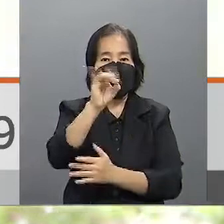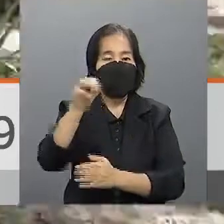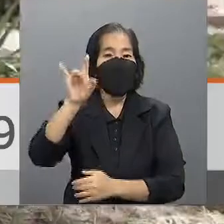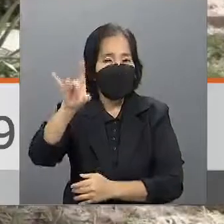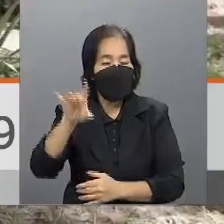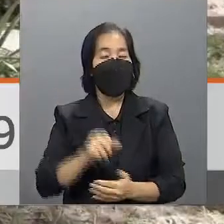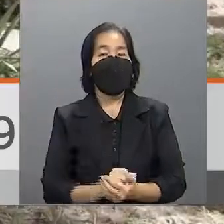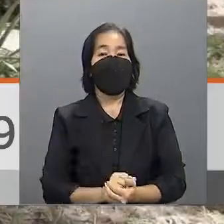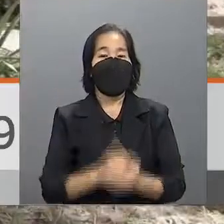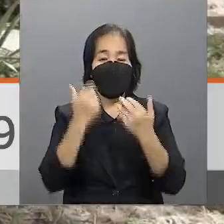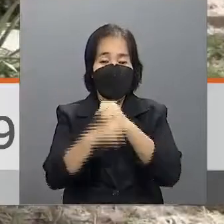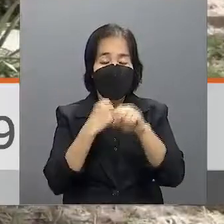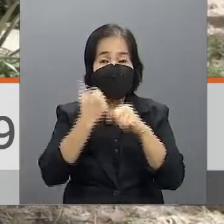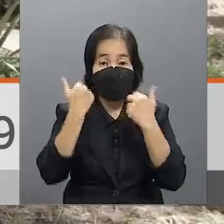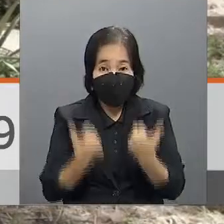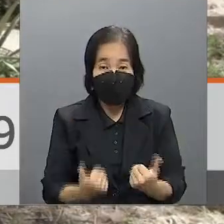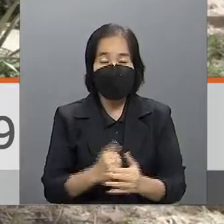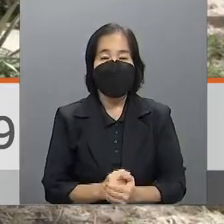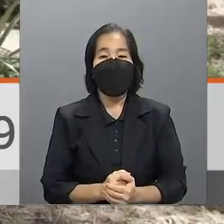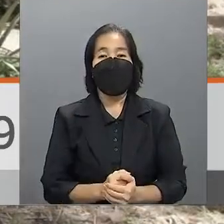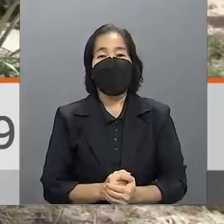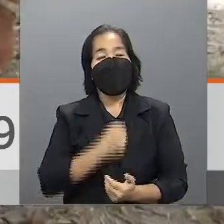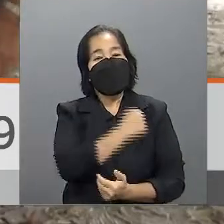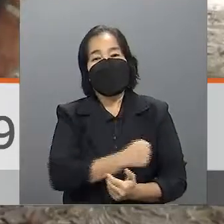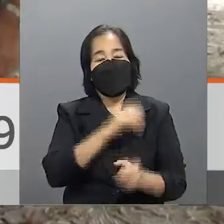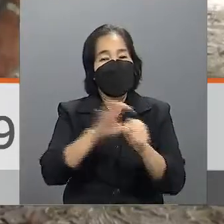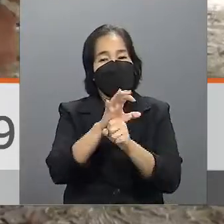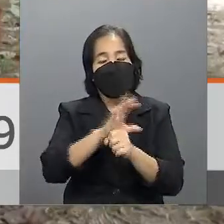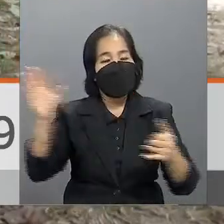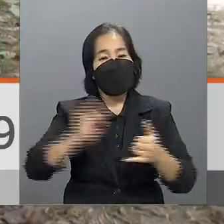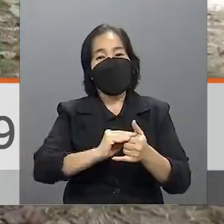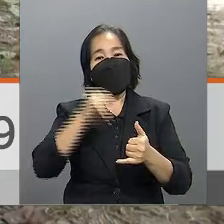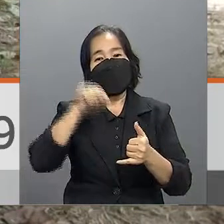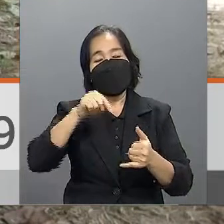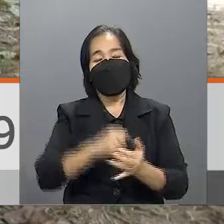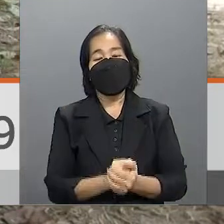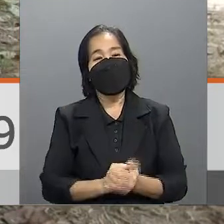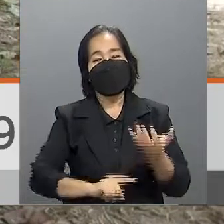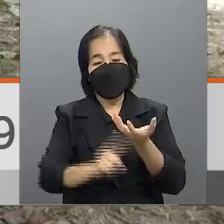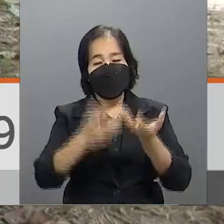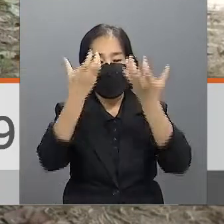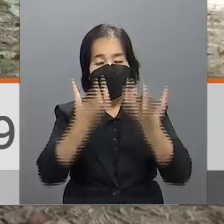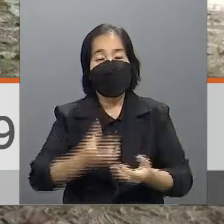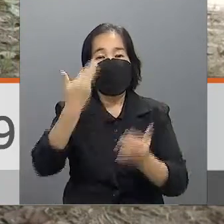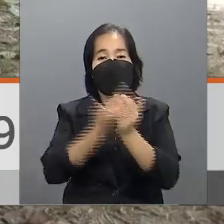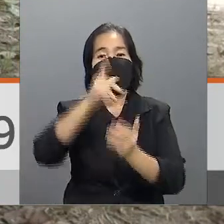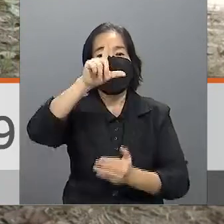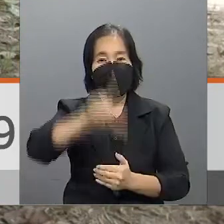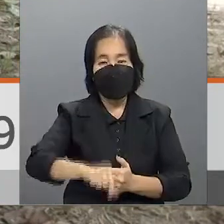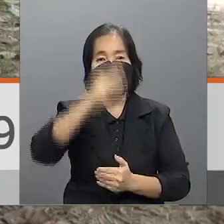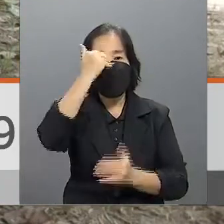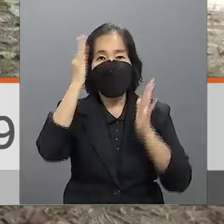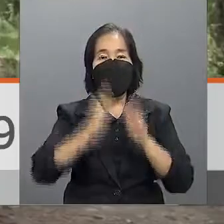แต่ปีนี้ต้องได้รับผลกระทบจากสถานการณ์แพร่ระบาดของเชื้อโควิด-19 เนื่องจากคนงานลงซึ่งส่วนให